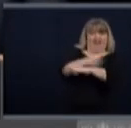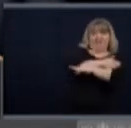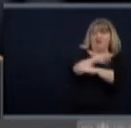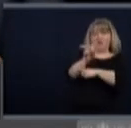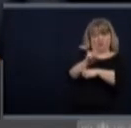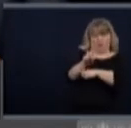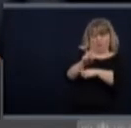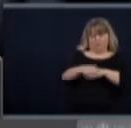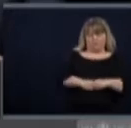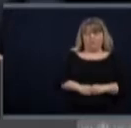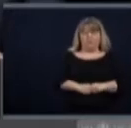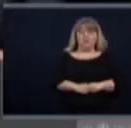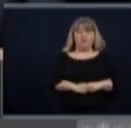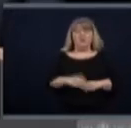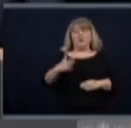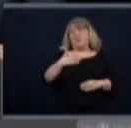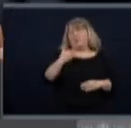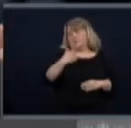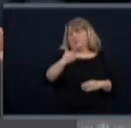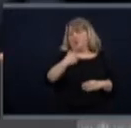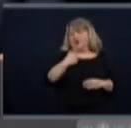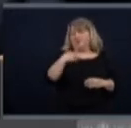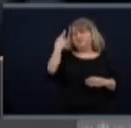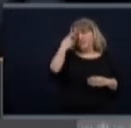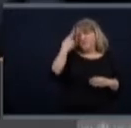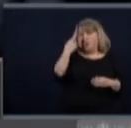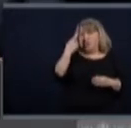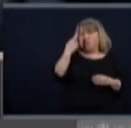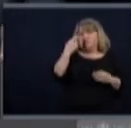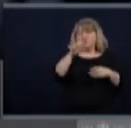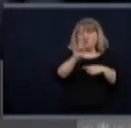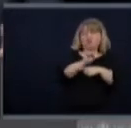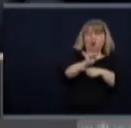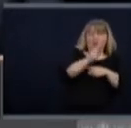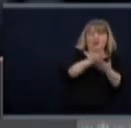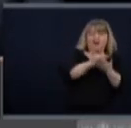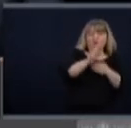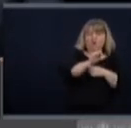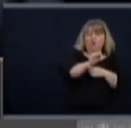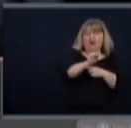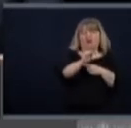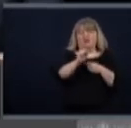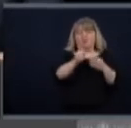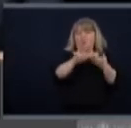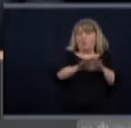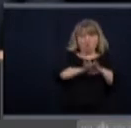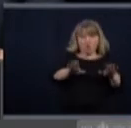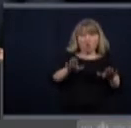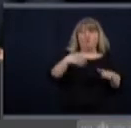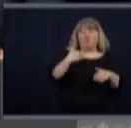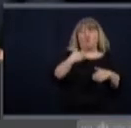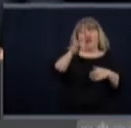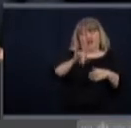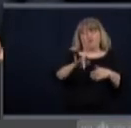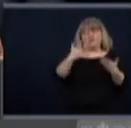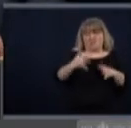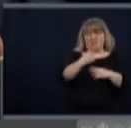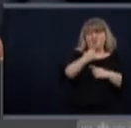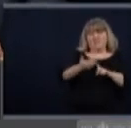pourquoi on n'ouvre pas les écoles secondaires? Bon, d'abord, on l'avait dit, c'est important qu'il y ait